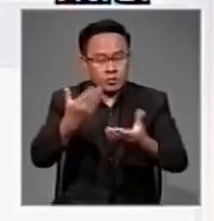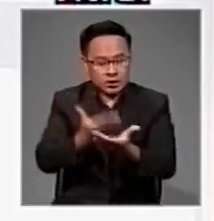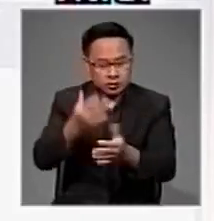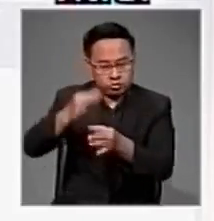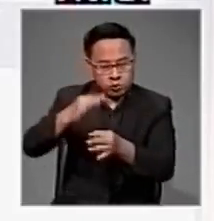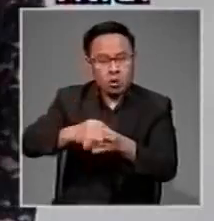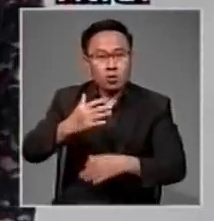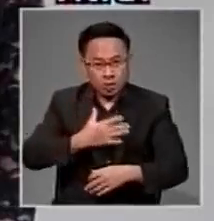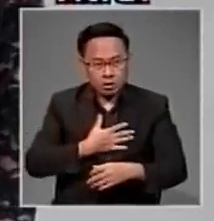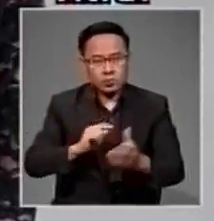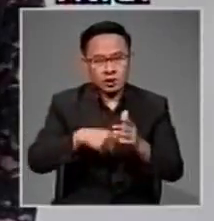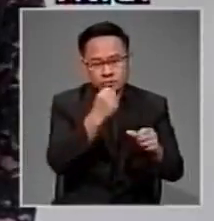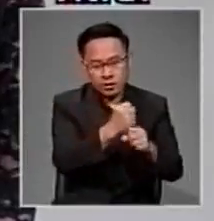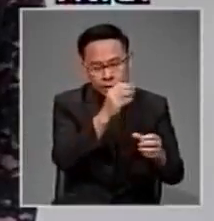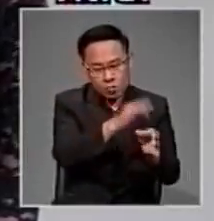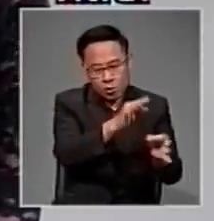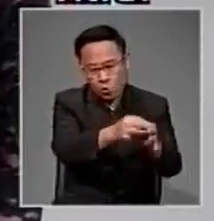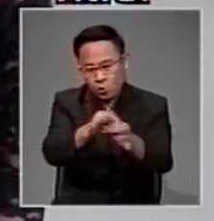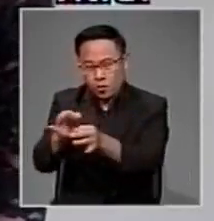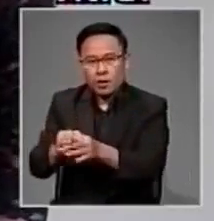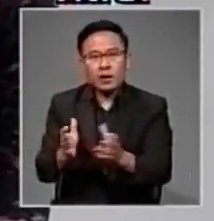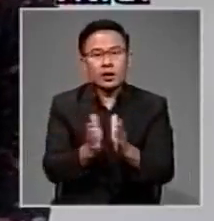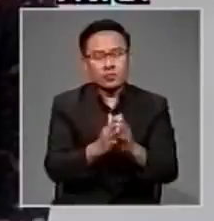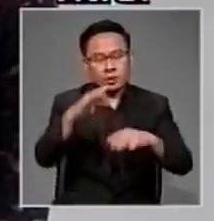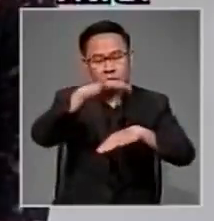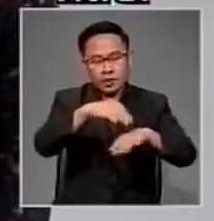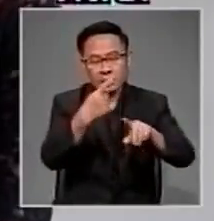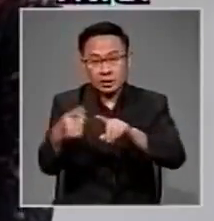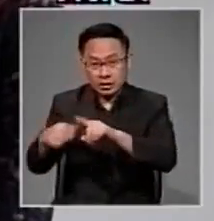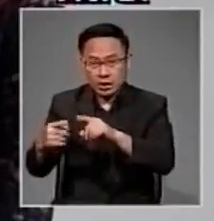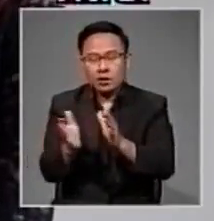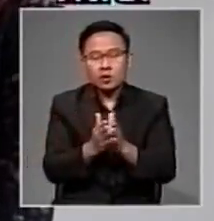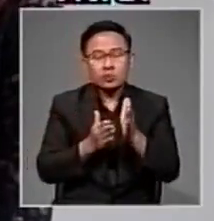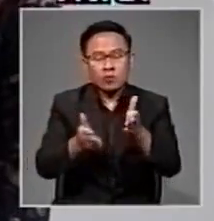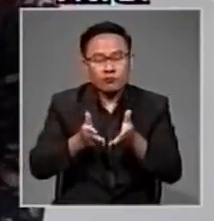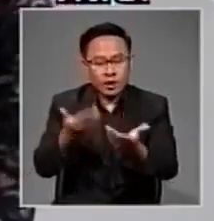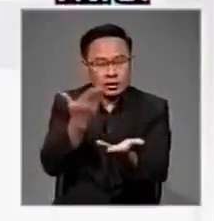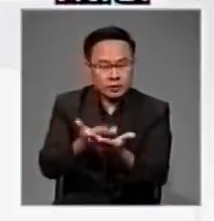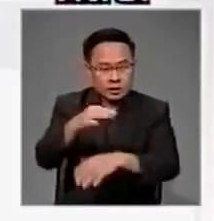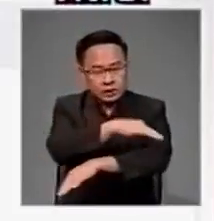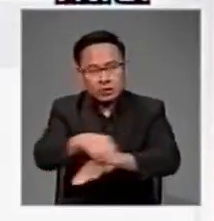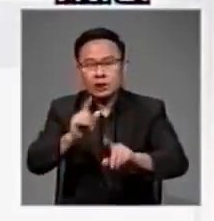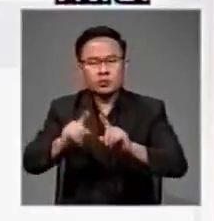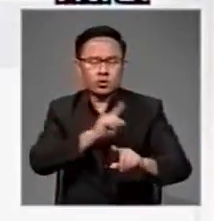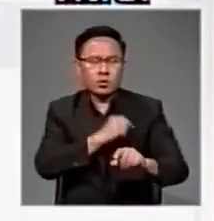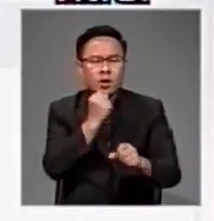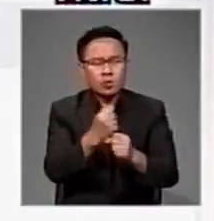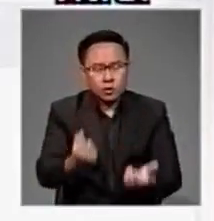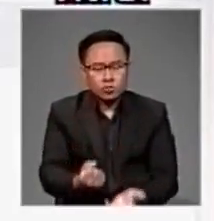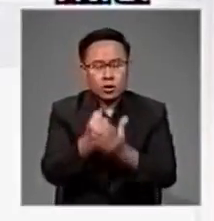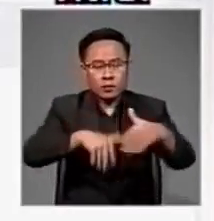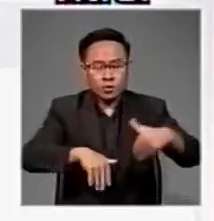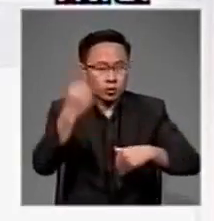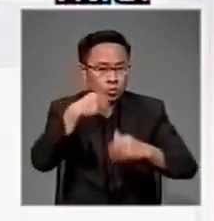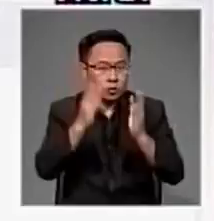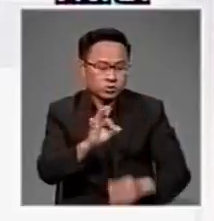การนะครับจัดตั้งคณะกรรมการดำเนินการของกลุ่มออมทรัพย์ก่อนเพื่อช่วยรวบรวมในการเป็นเห็นและนี่เป็นเห็นและนี่เป็นการยังมีสิ่ง